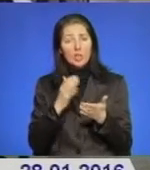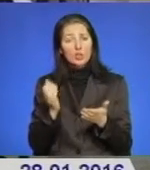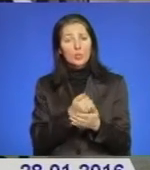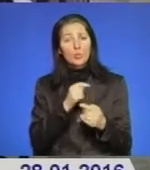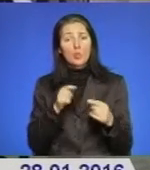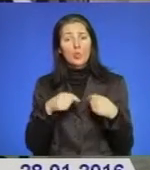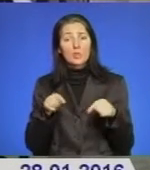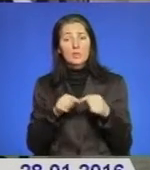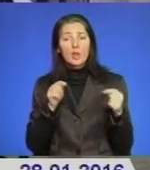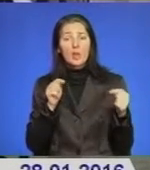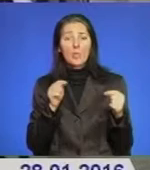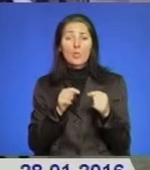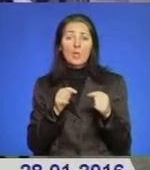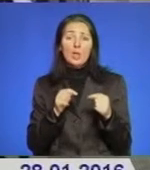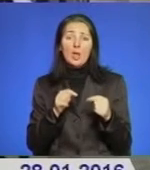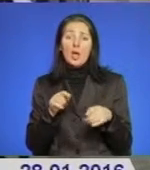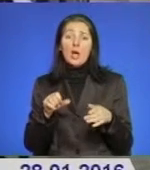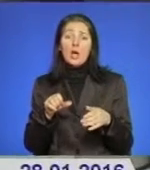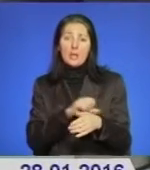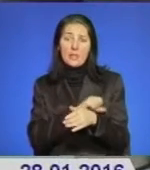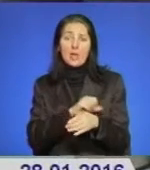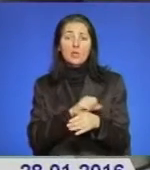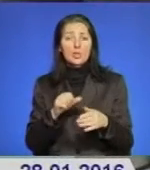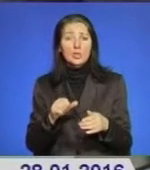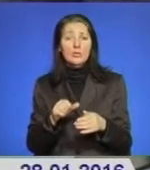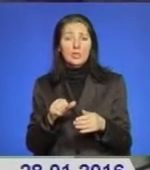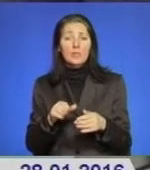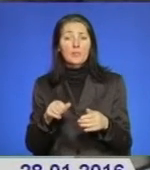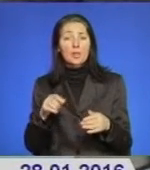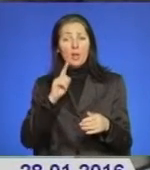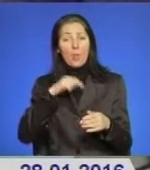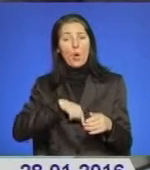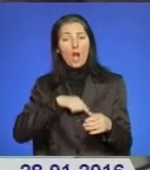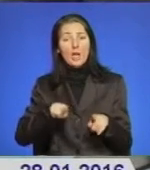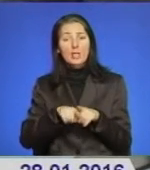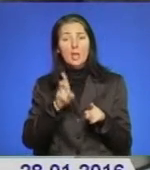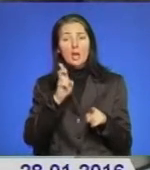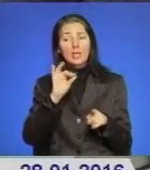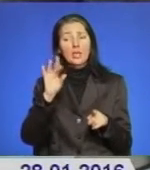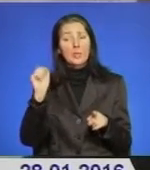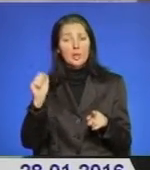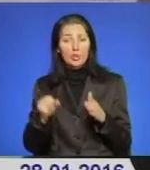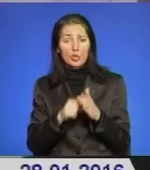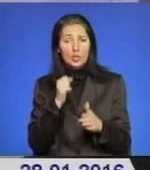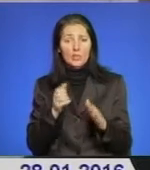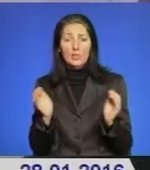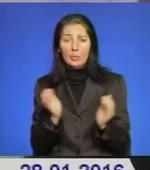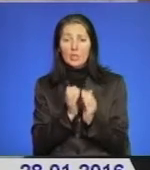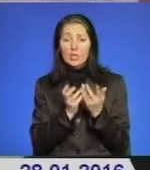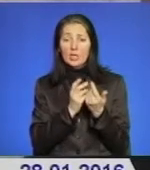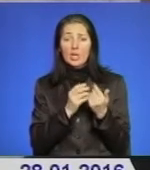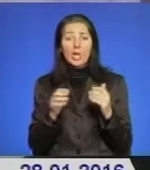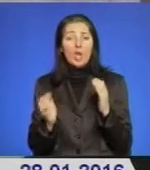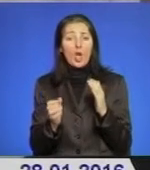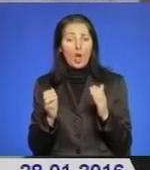протидії наркозлочинності, суспільної моралі та кіберзлочинності. Суттєво зменшилася кількість злочинів, пов'язаних з шахрайствами.